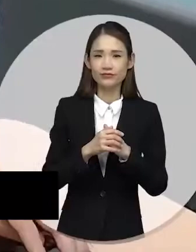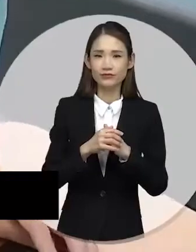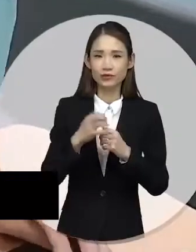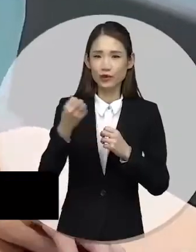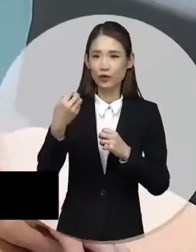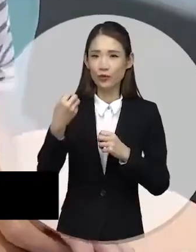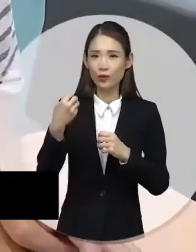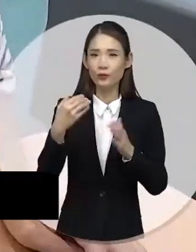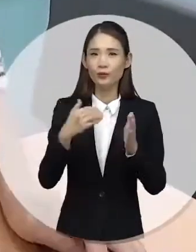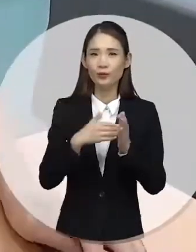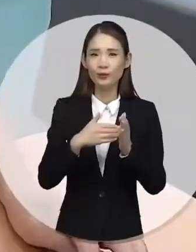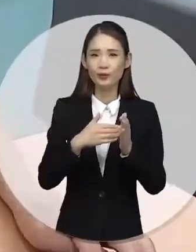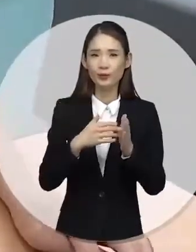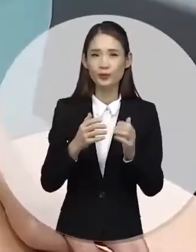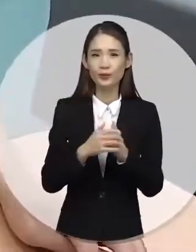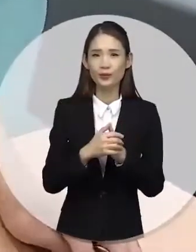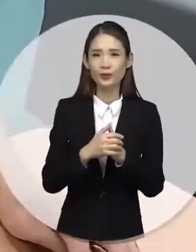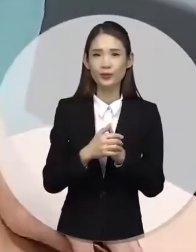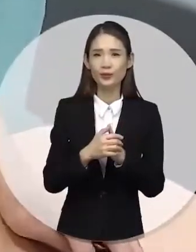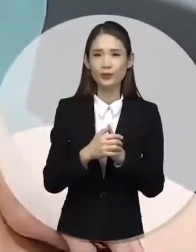맞았다.